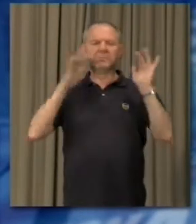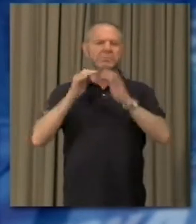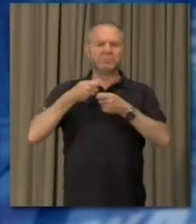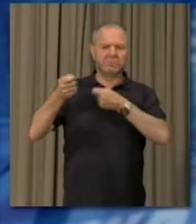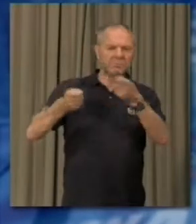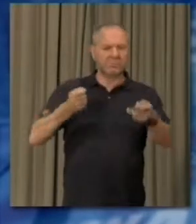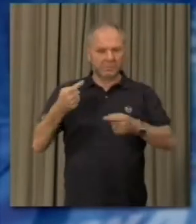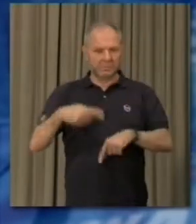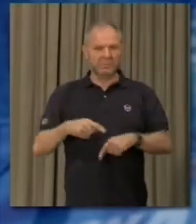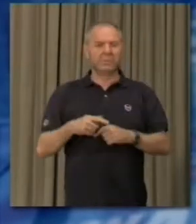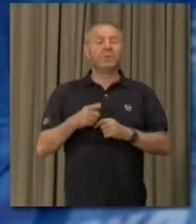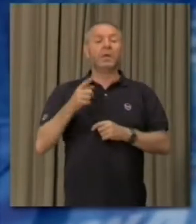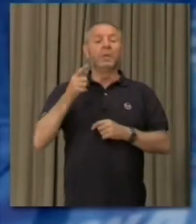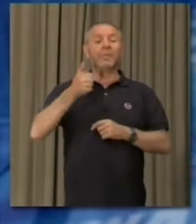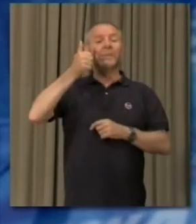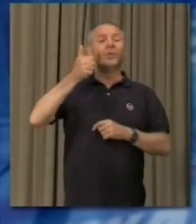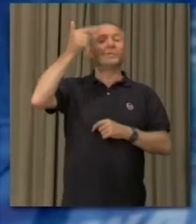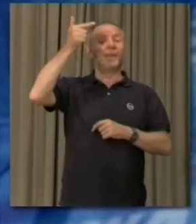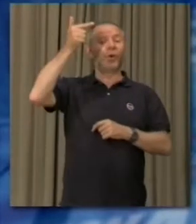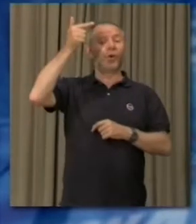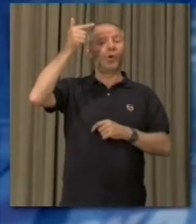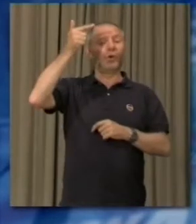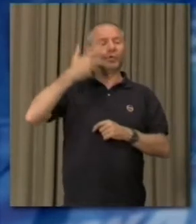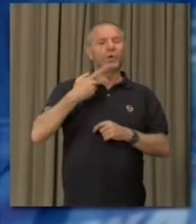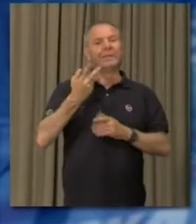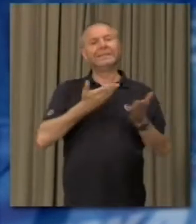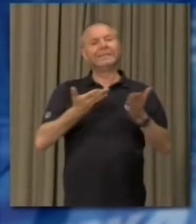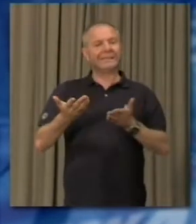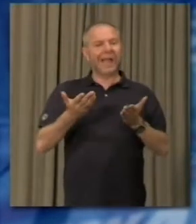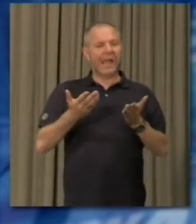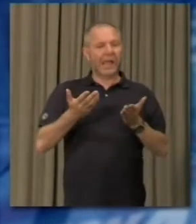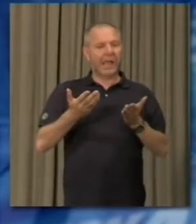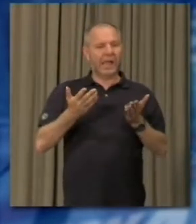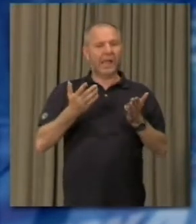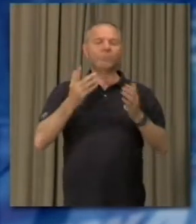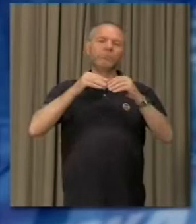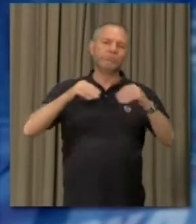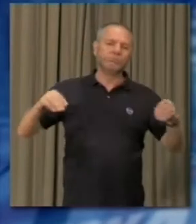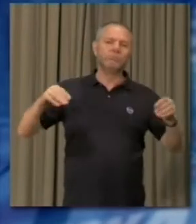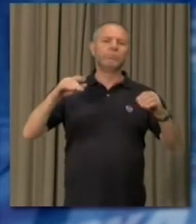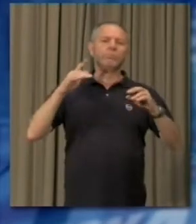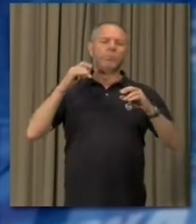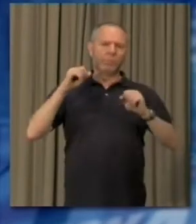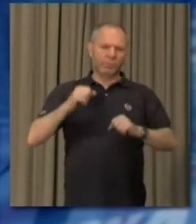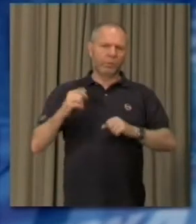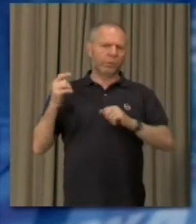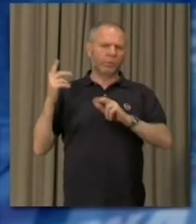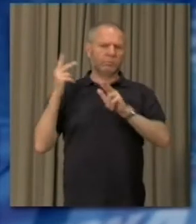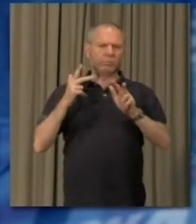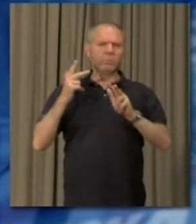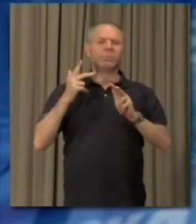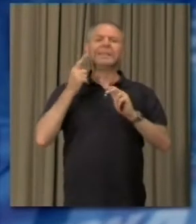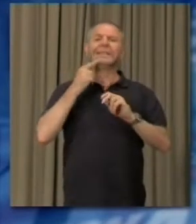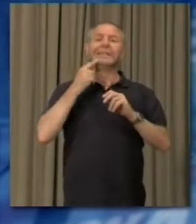suoi dintorni. E al primo e secondo piano due sale espositive pronte ad ospitare mostre di livello anche in collaborazione con gli artisti